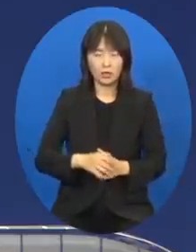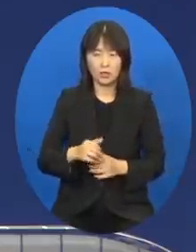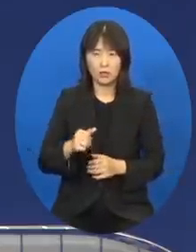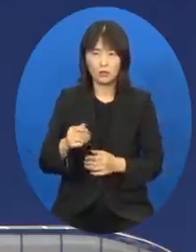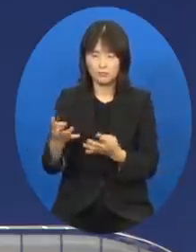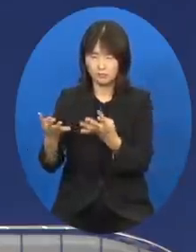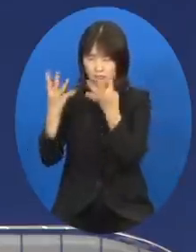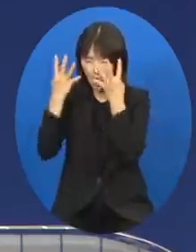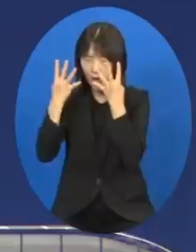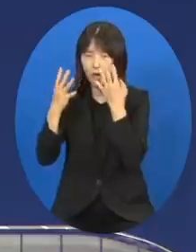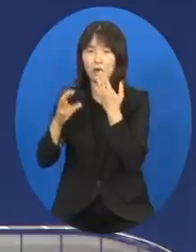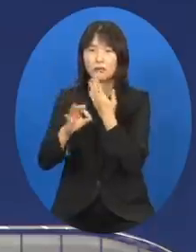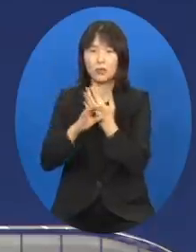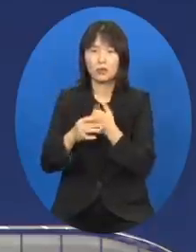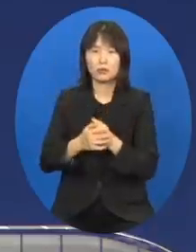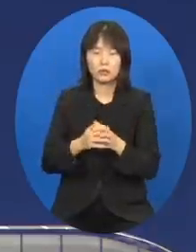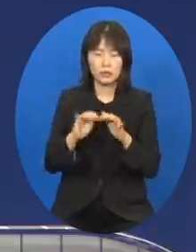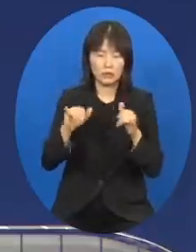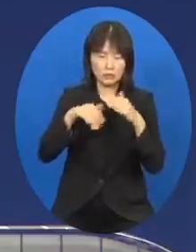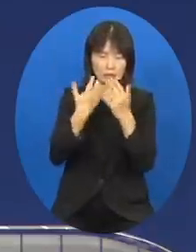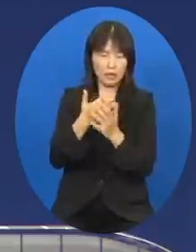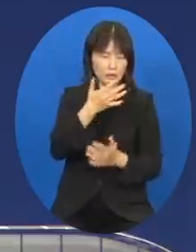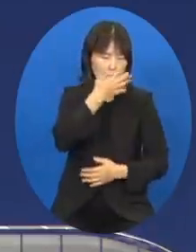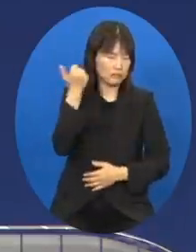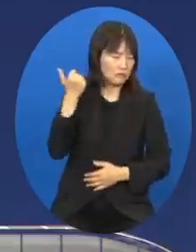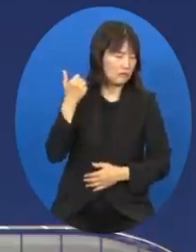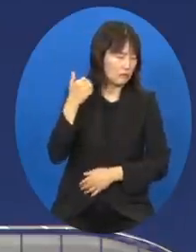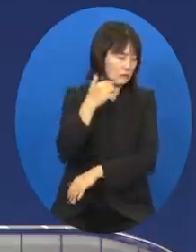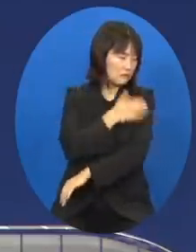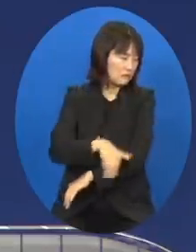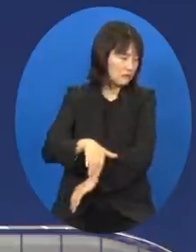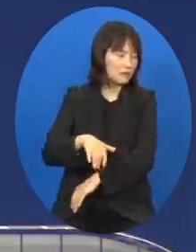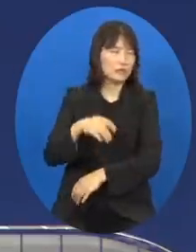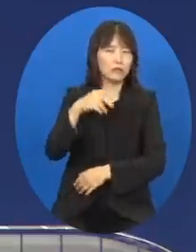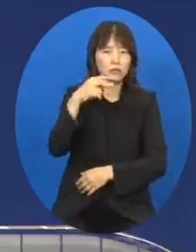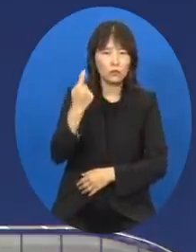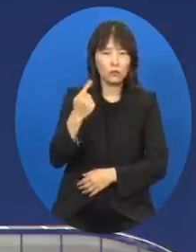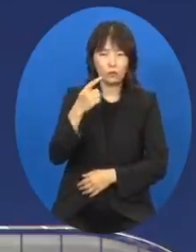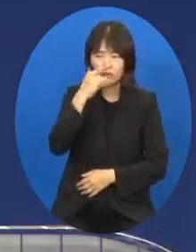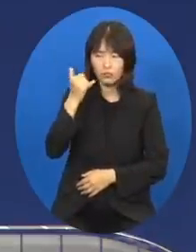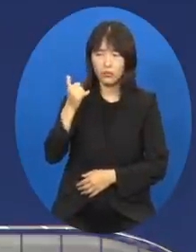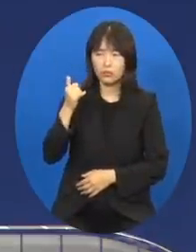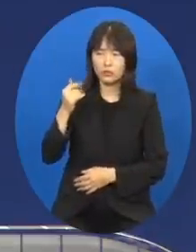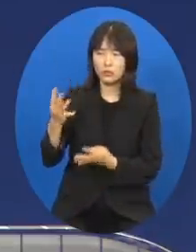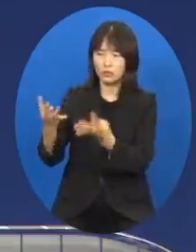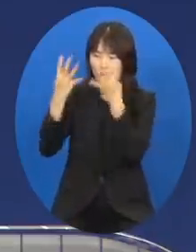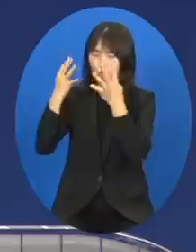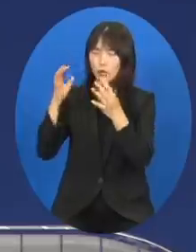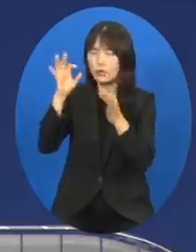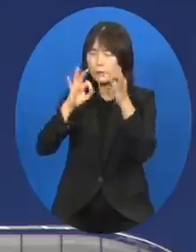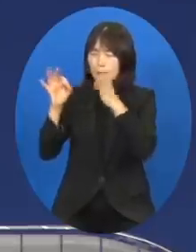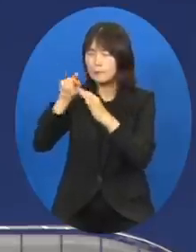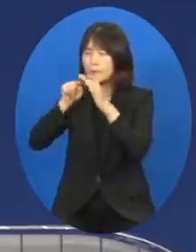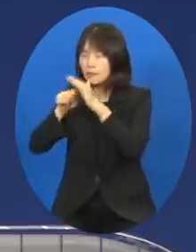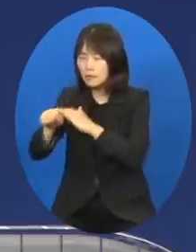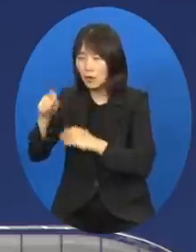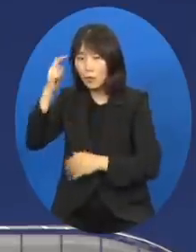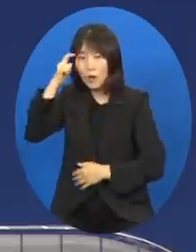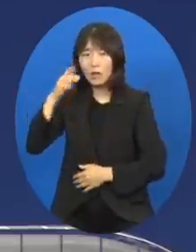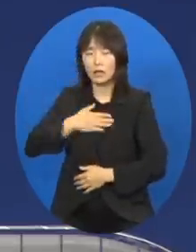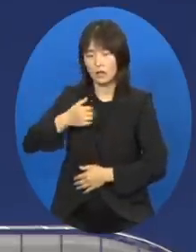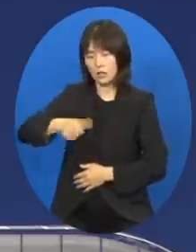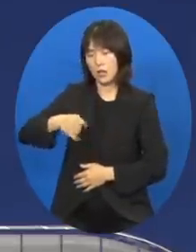들어가면 사람들은 다 외면해도 그 부모는 그 교도소를 찾아가요. 내 자녀가 거기